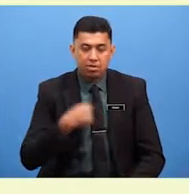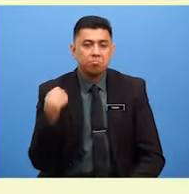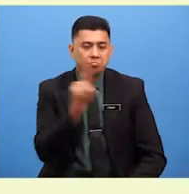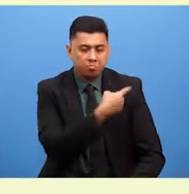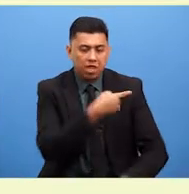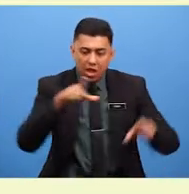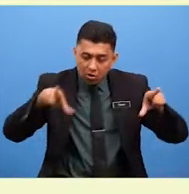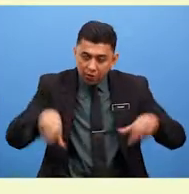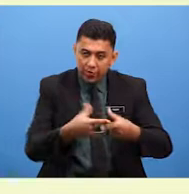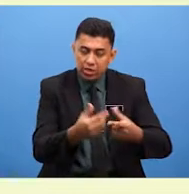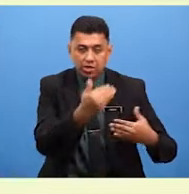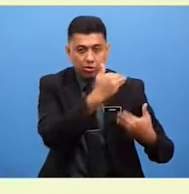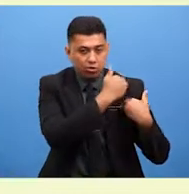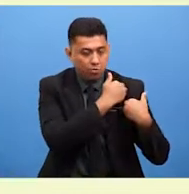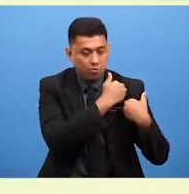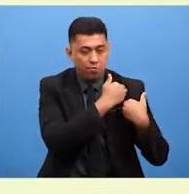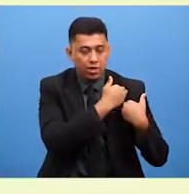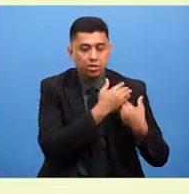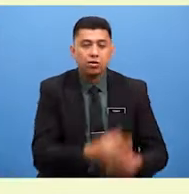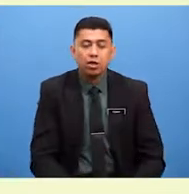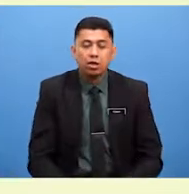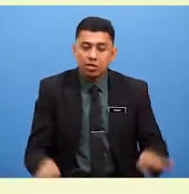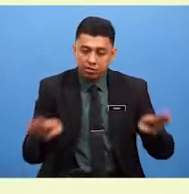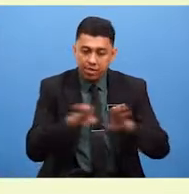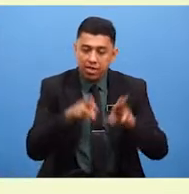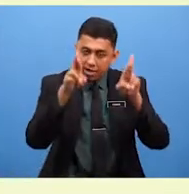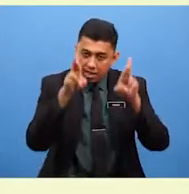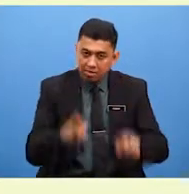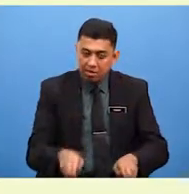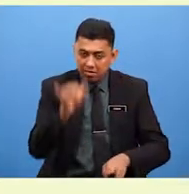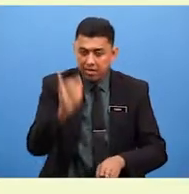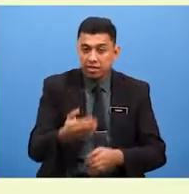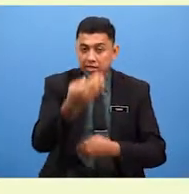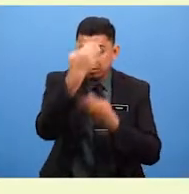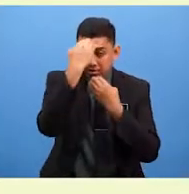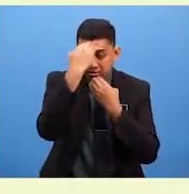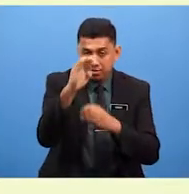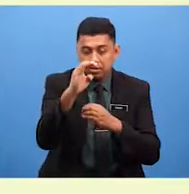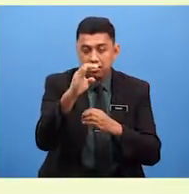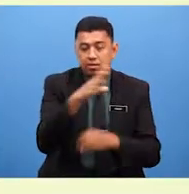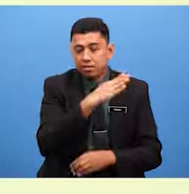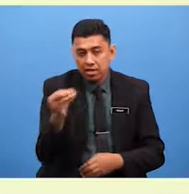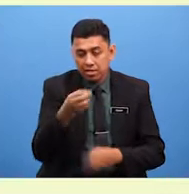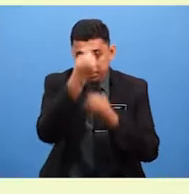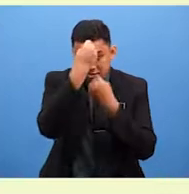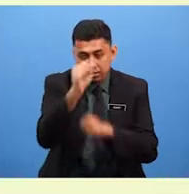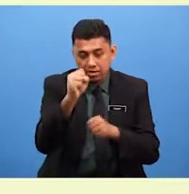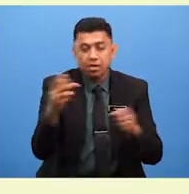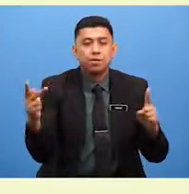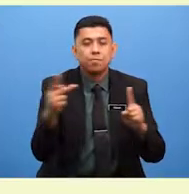lakukan tanggungjawab kita sebagai seorang rakyat yang taat dan setia kepada